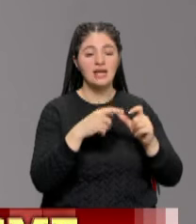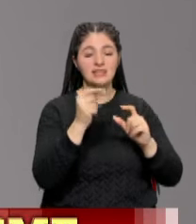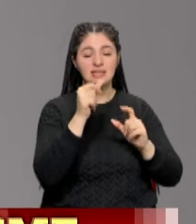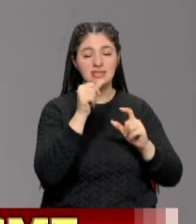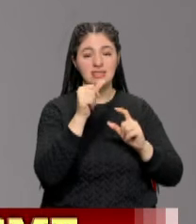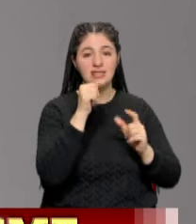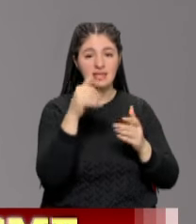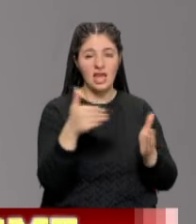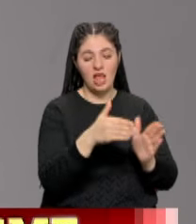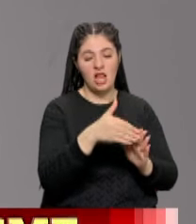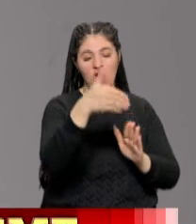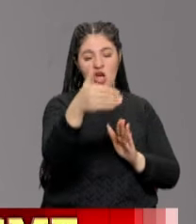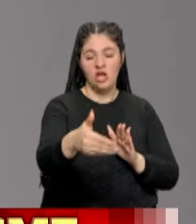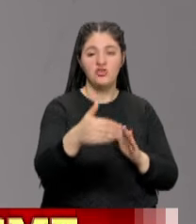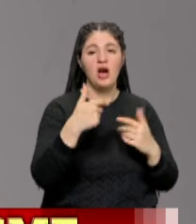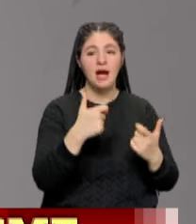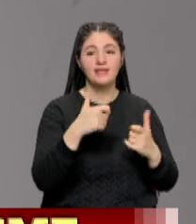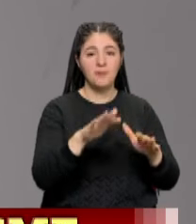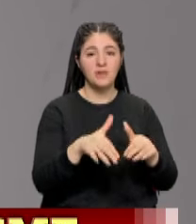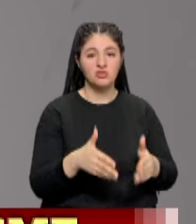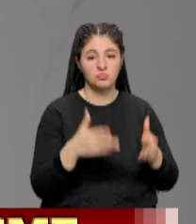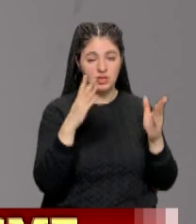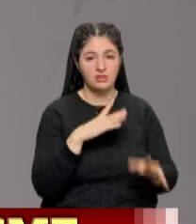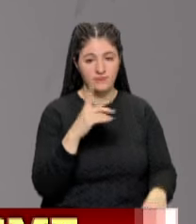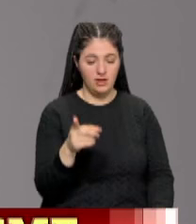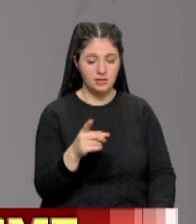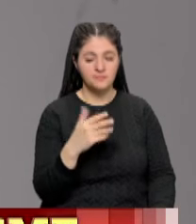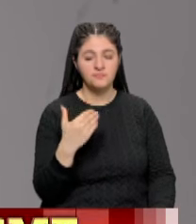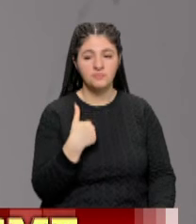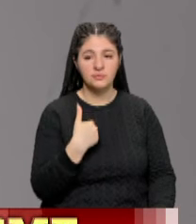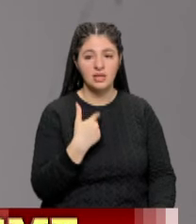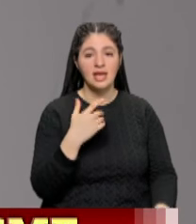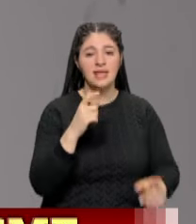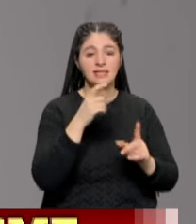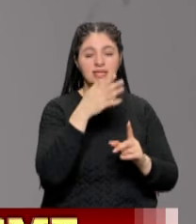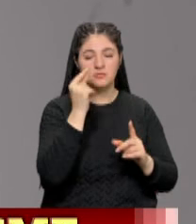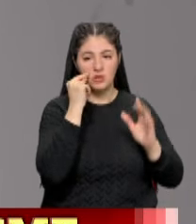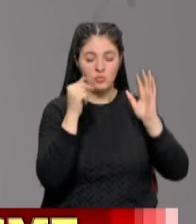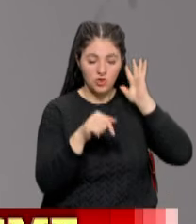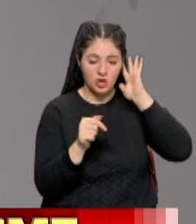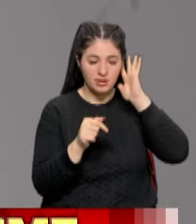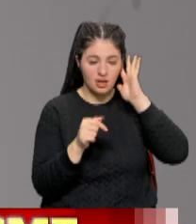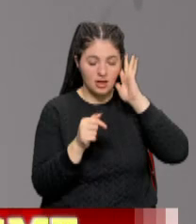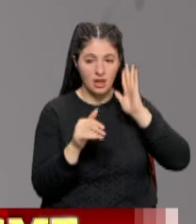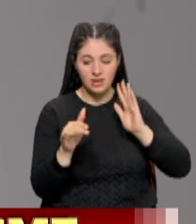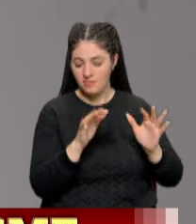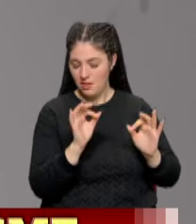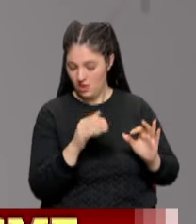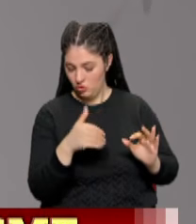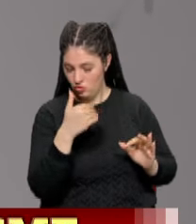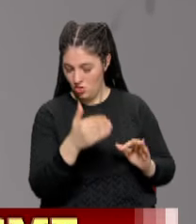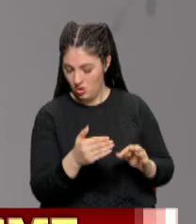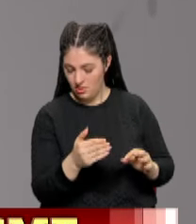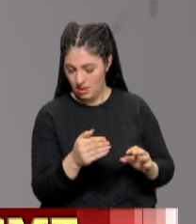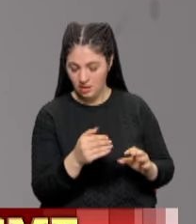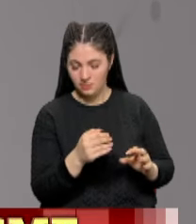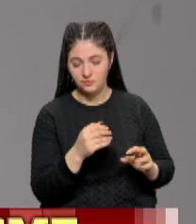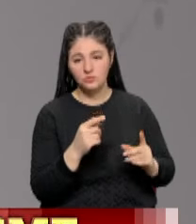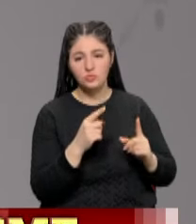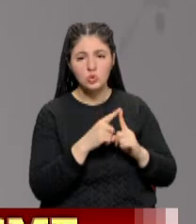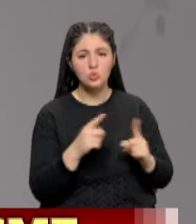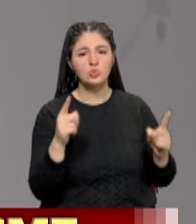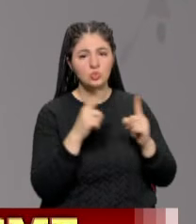karşısında Hatay Meclis binası var. Biz Deniz Zeyrek'le burada depremden hemen sonra